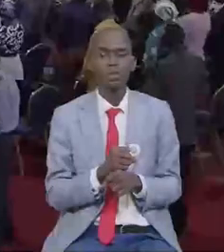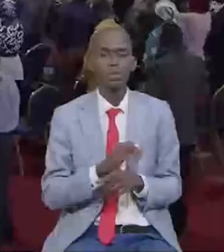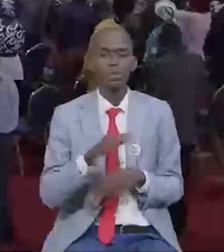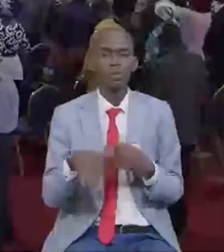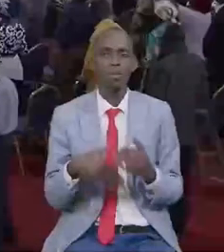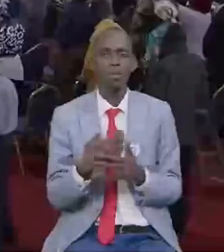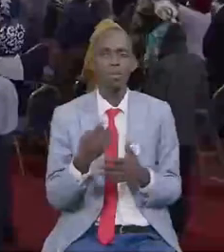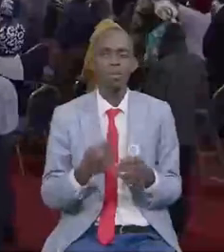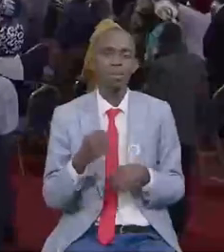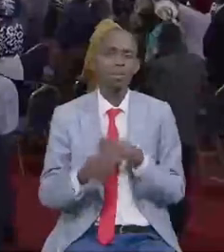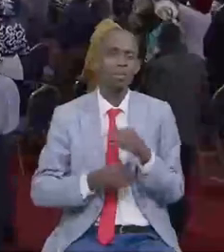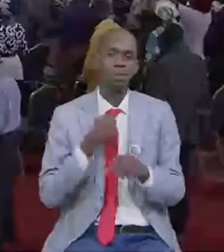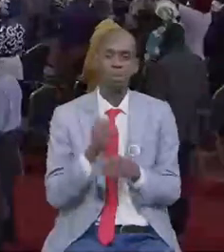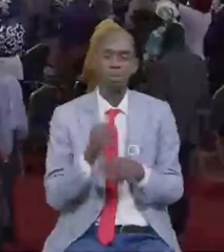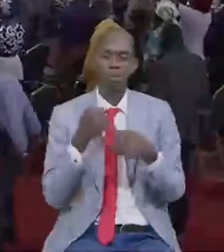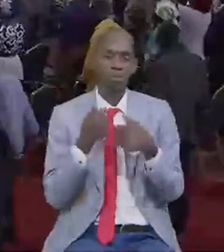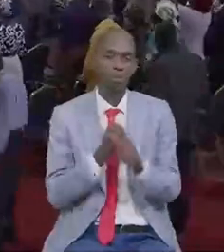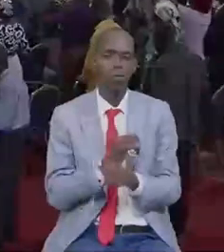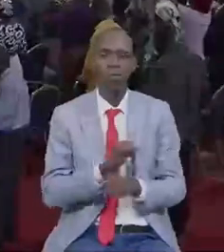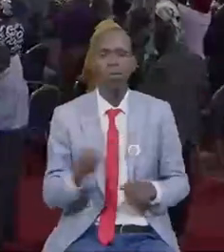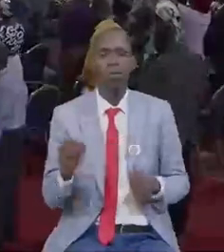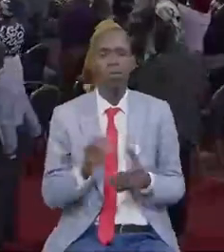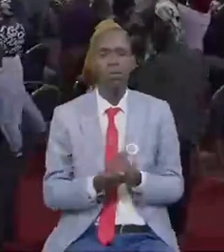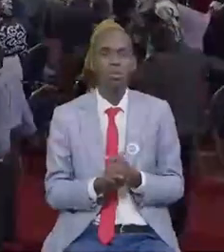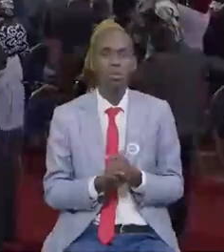et toutes les années qui vont suivre.